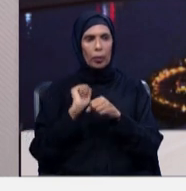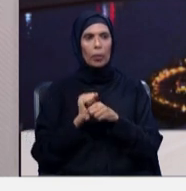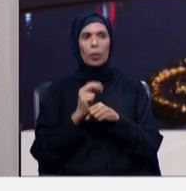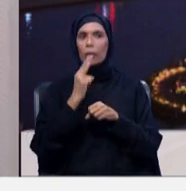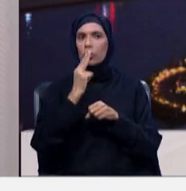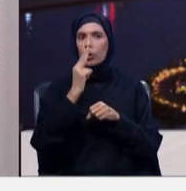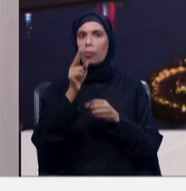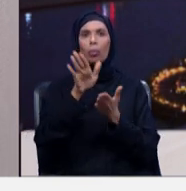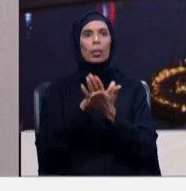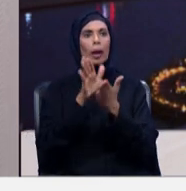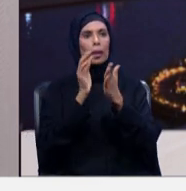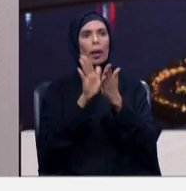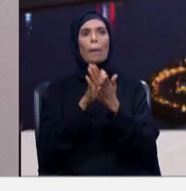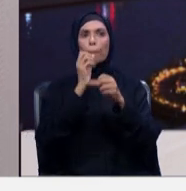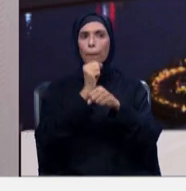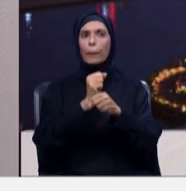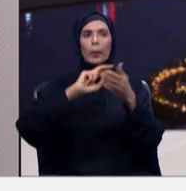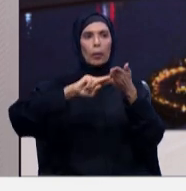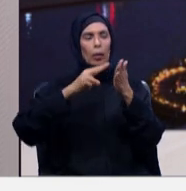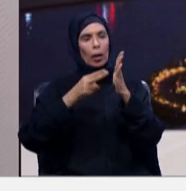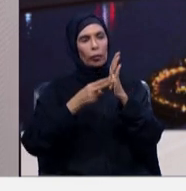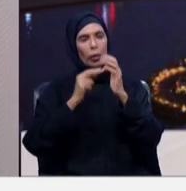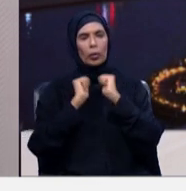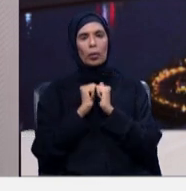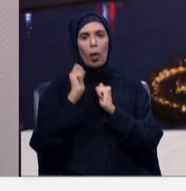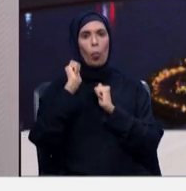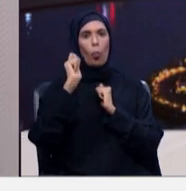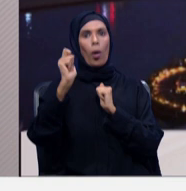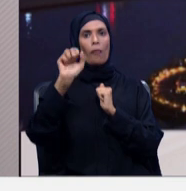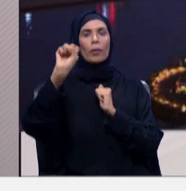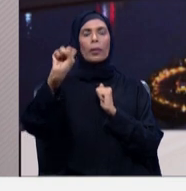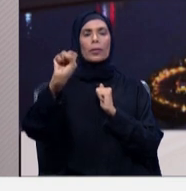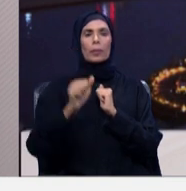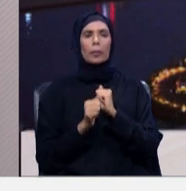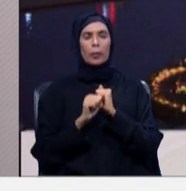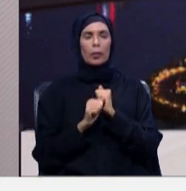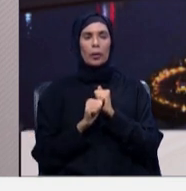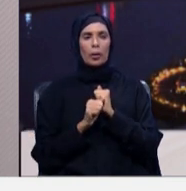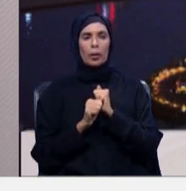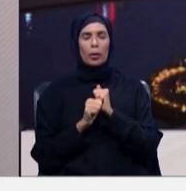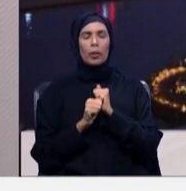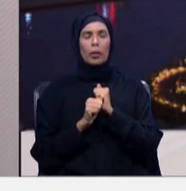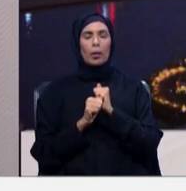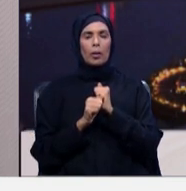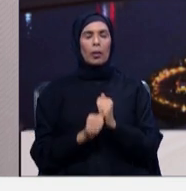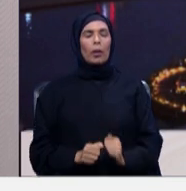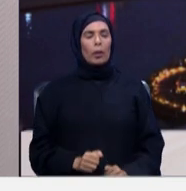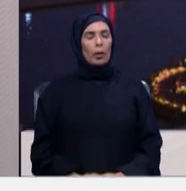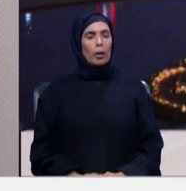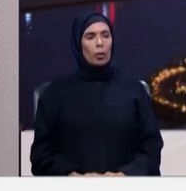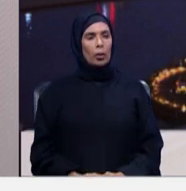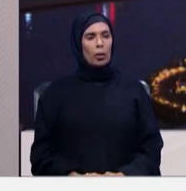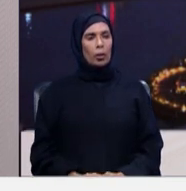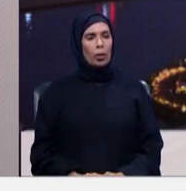تطبيق الإجراءات ذات الصلة بالعملية الانتخابية ورصد المخالفات المتعلقة بها. جدير بالذكر بأن كما ورد